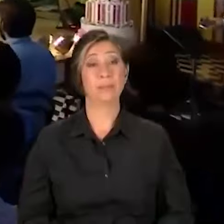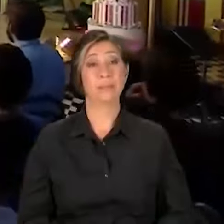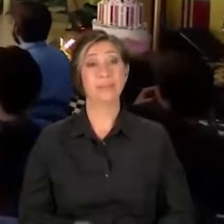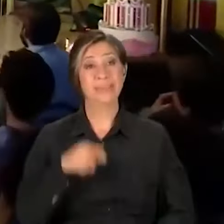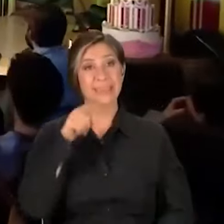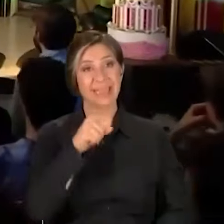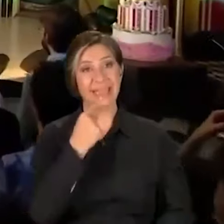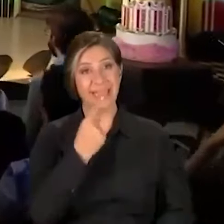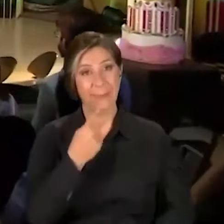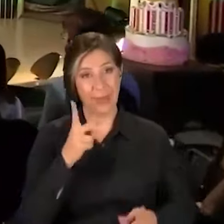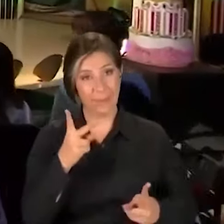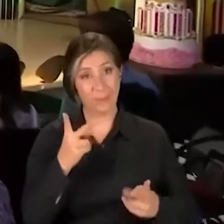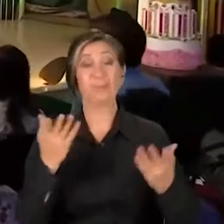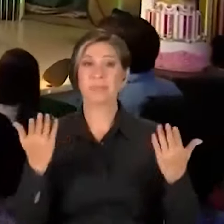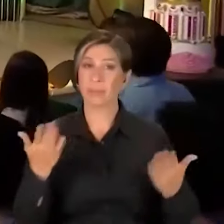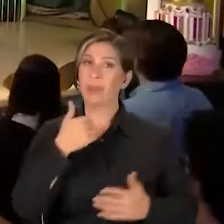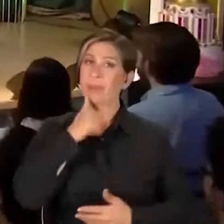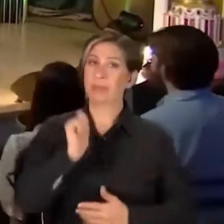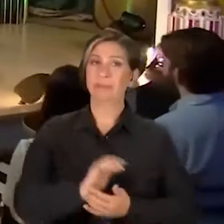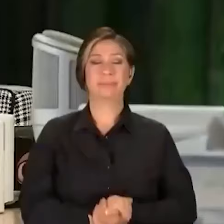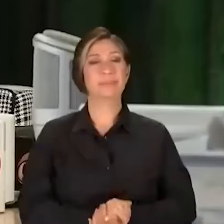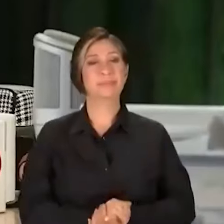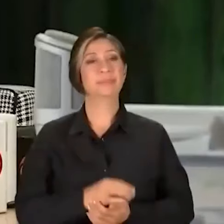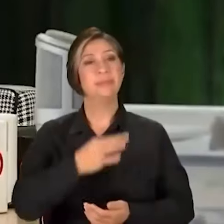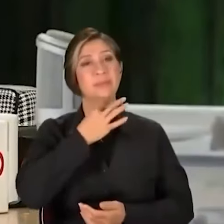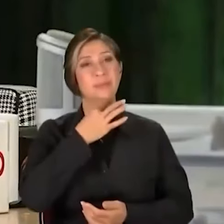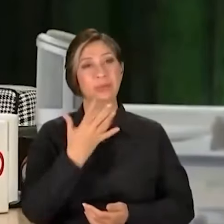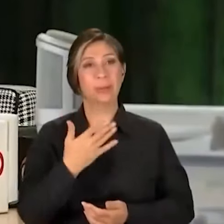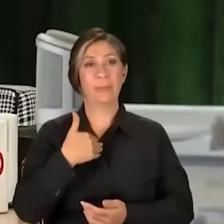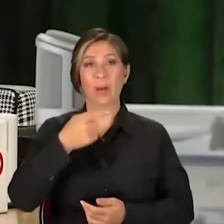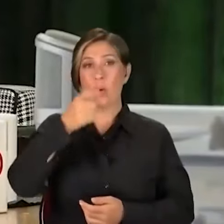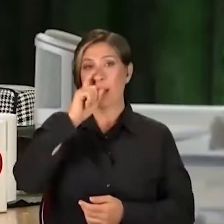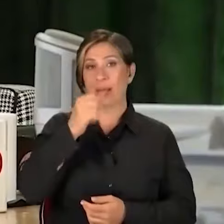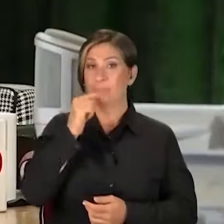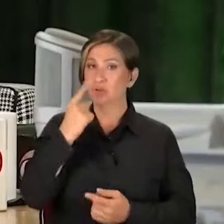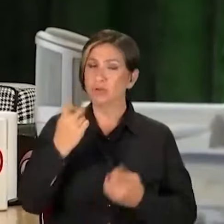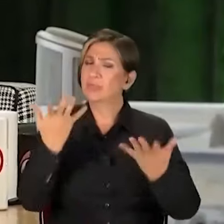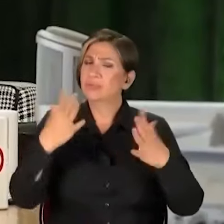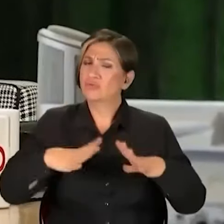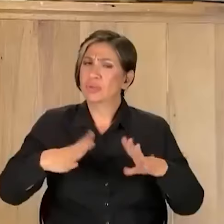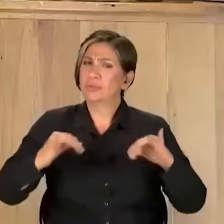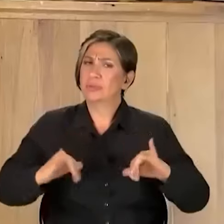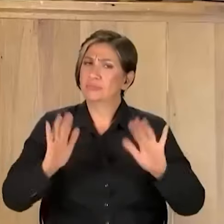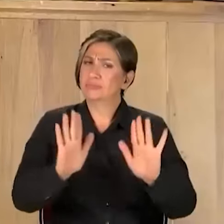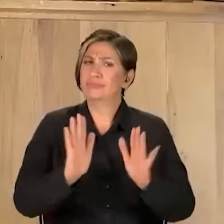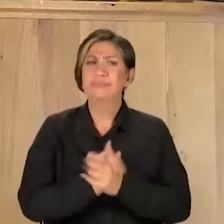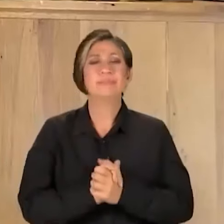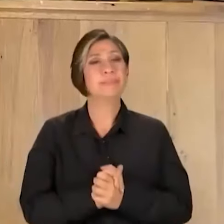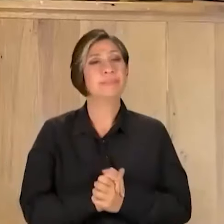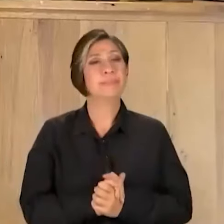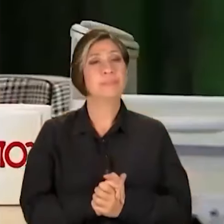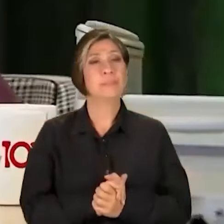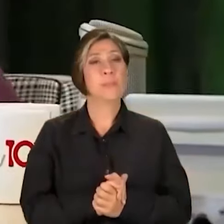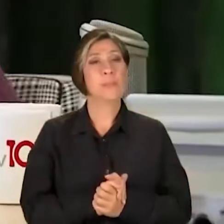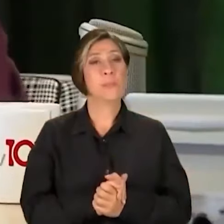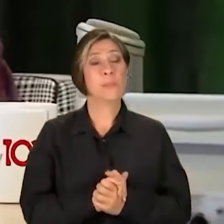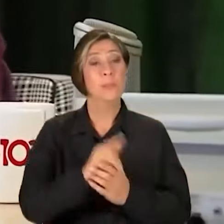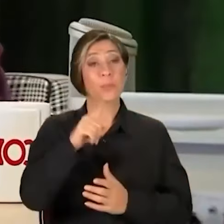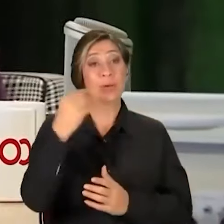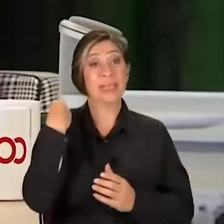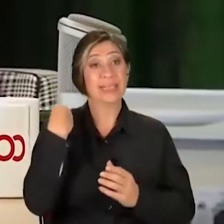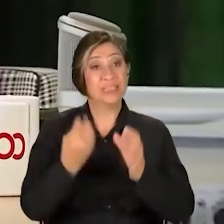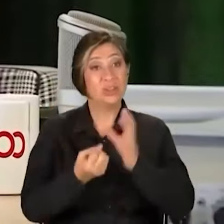Sen diye hitap edebilir miyim? Tabii ki de abi. Peki, teşekkür ben ederim. Ben de Okan abi diyeceğim ama. Lütfen, nasıl istersen sevgilim. Şimdi bu